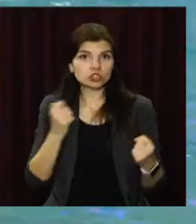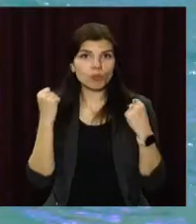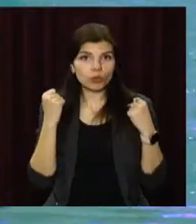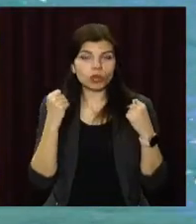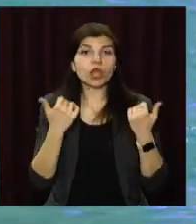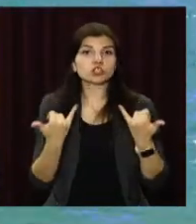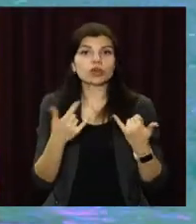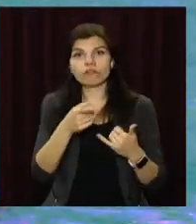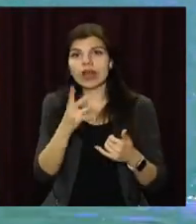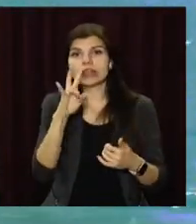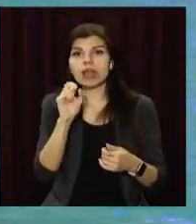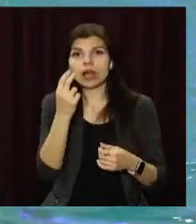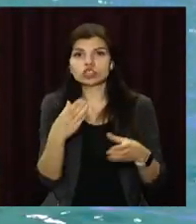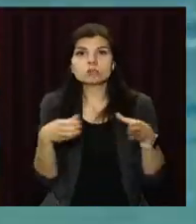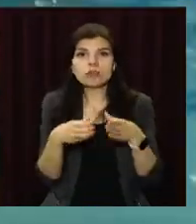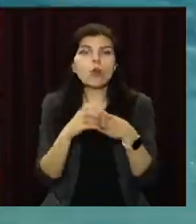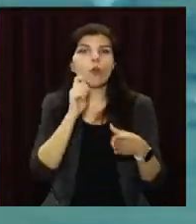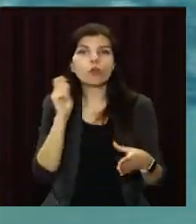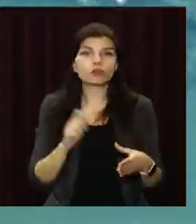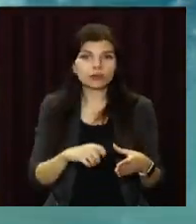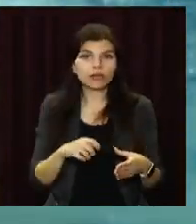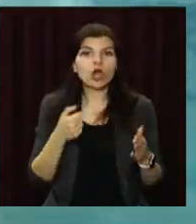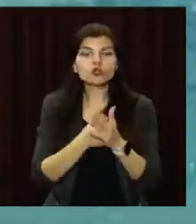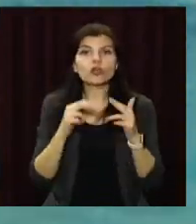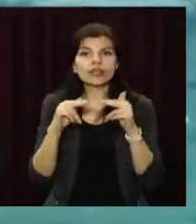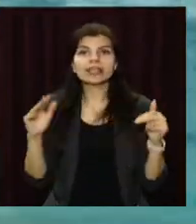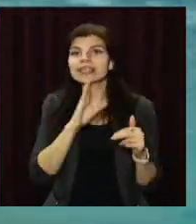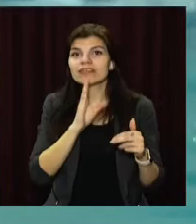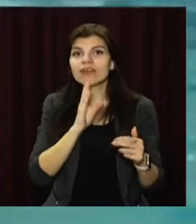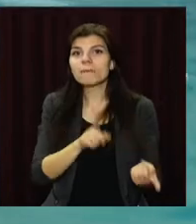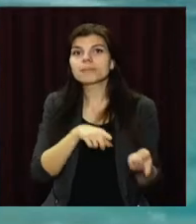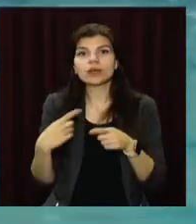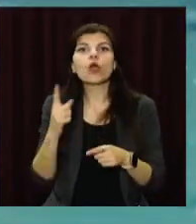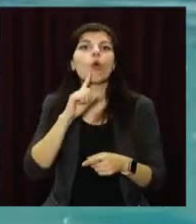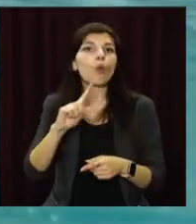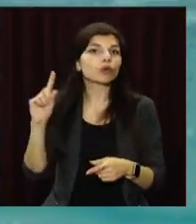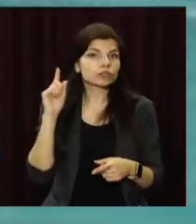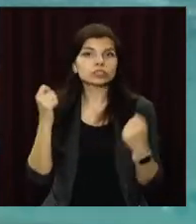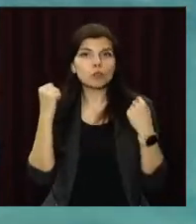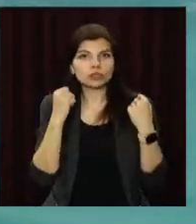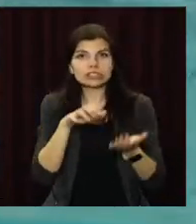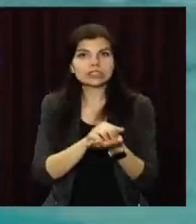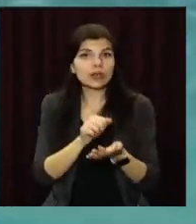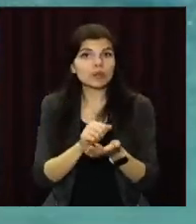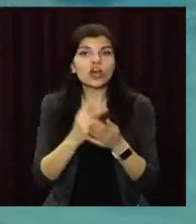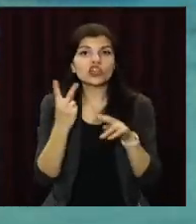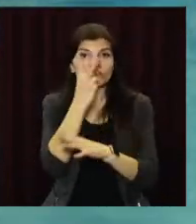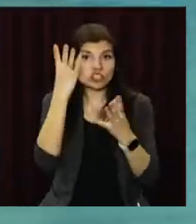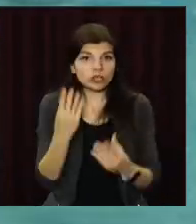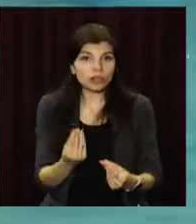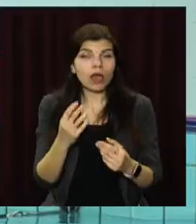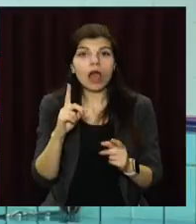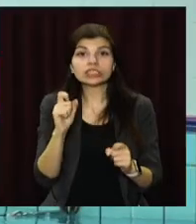Нині вона у національній збірній України. До Дніпра дівчина переїхала рік тому. Спортсменка займається двічі на день, а за